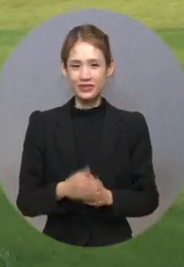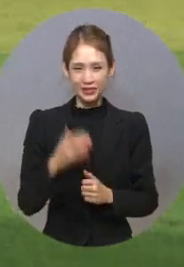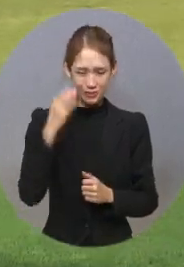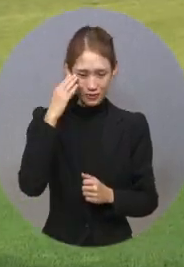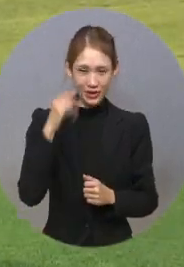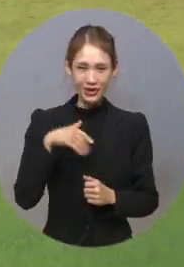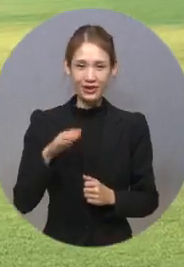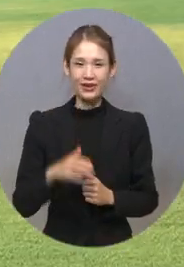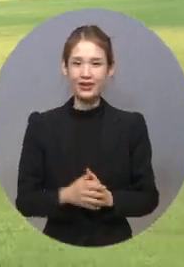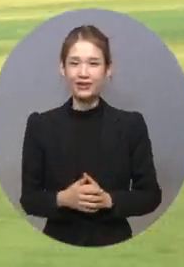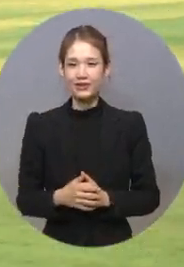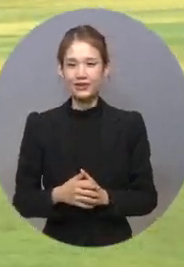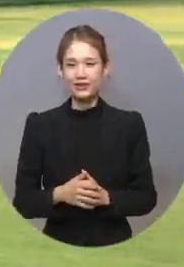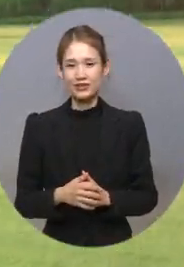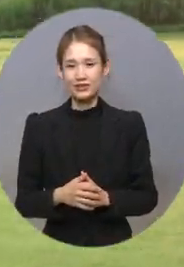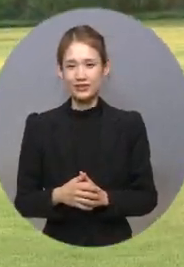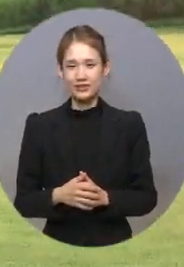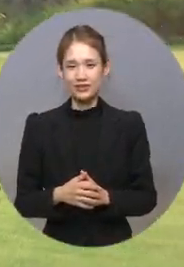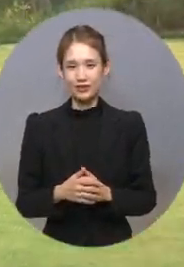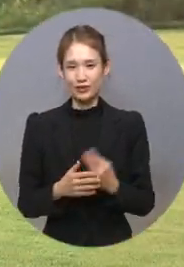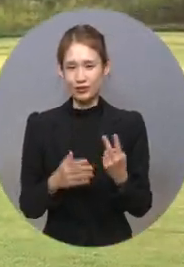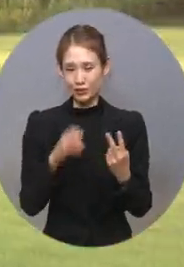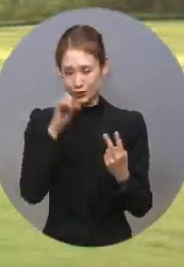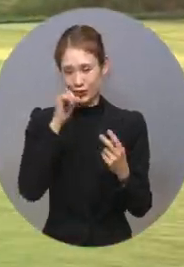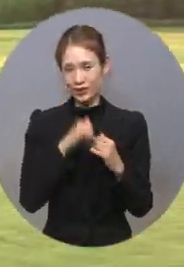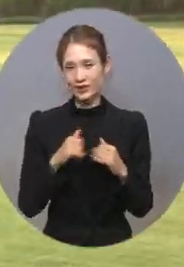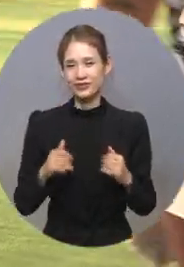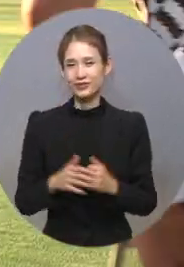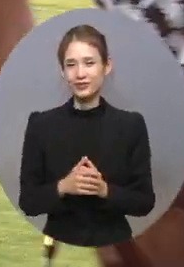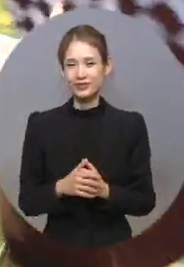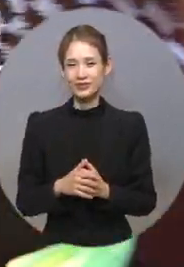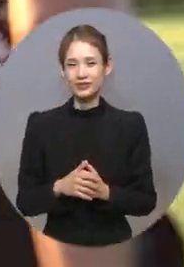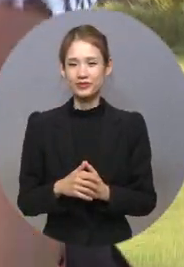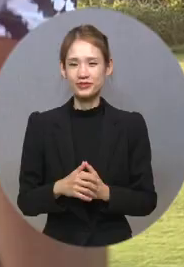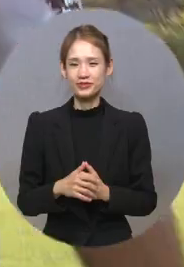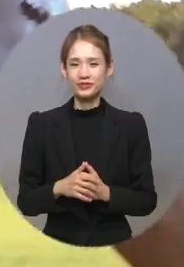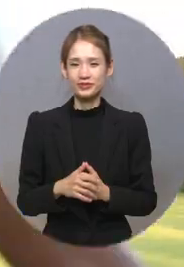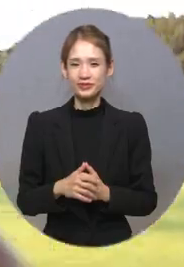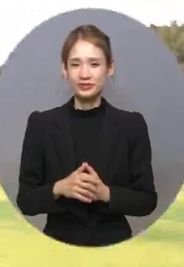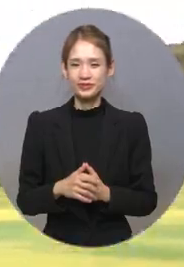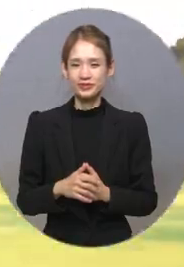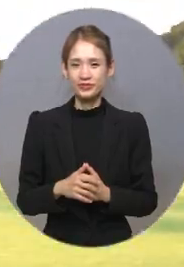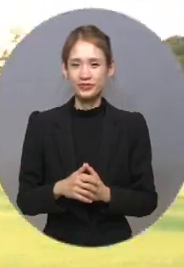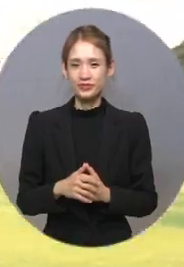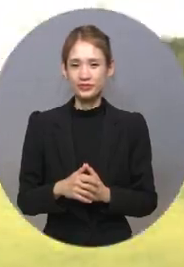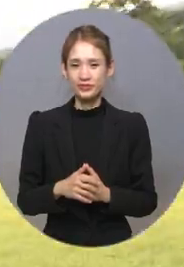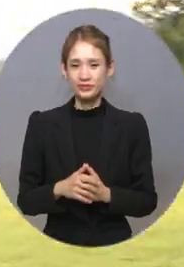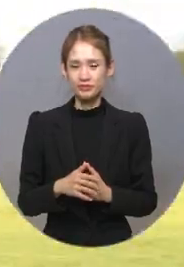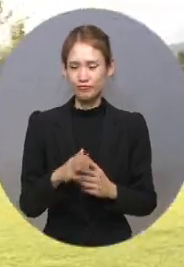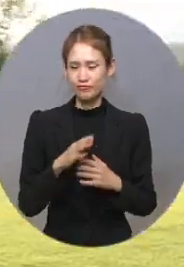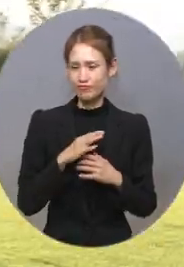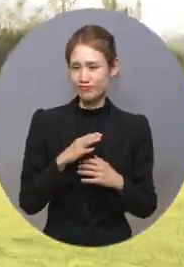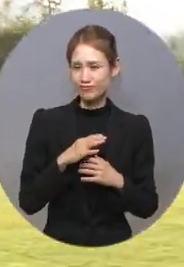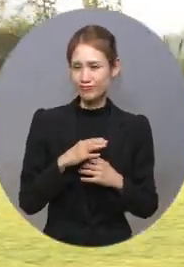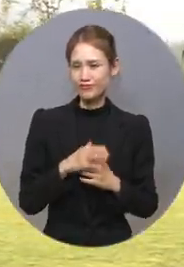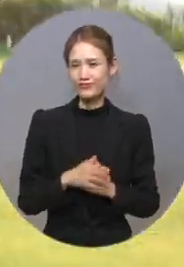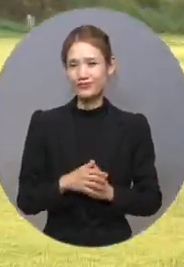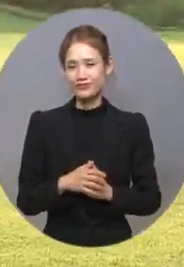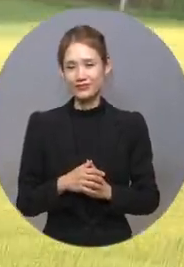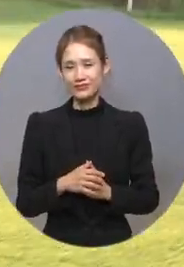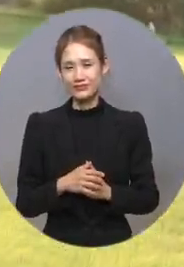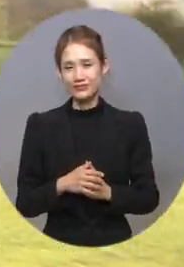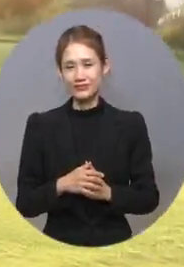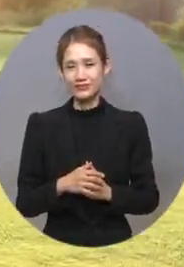가야지. 나 오빠 팬클럽한테 막 분지사 받는 거 아니야? 무서워.